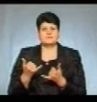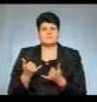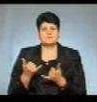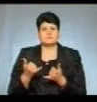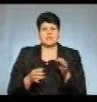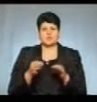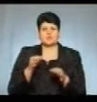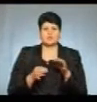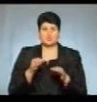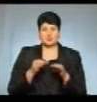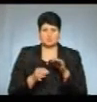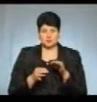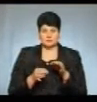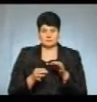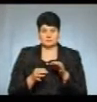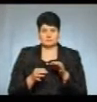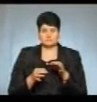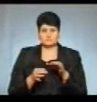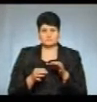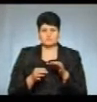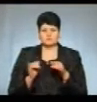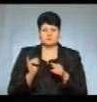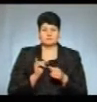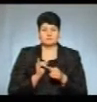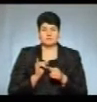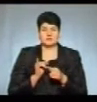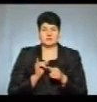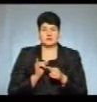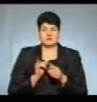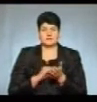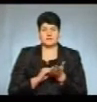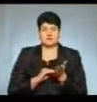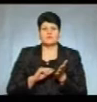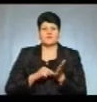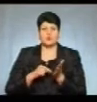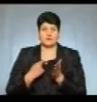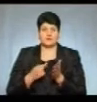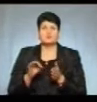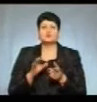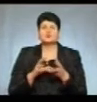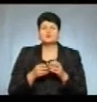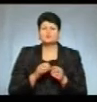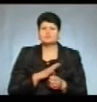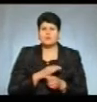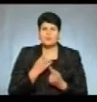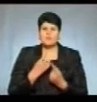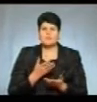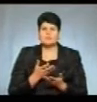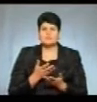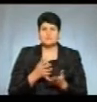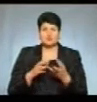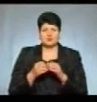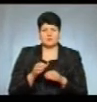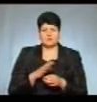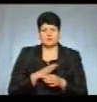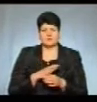скажімо, судової, для суду, от, і виписував довідки. Про яку суму йшлася тоді? Сума йшлася